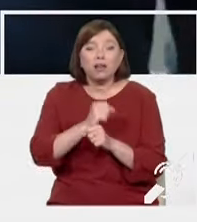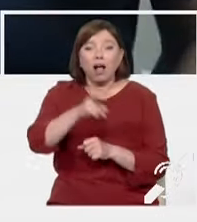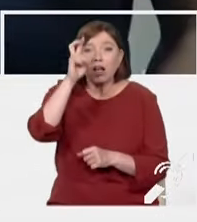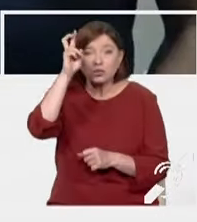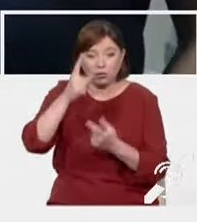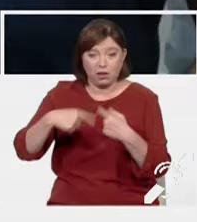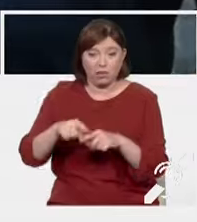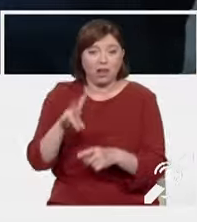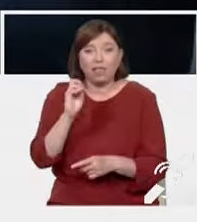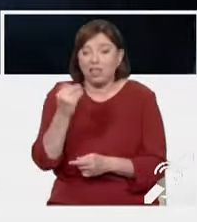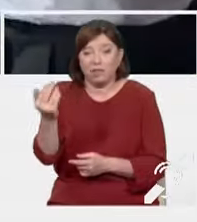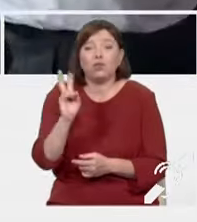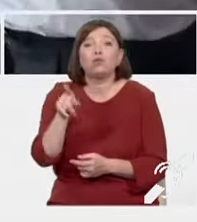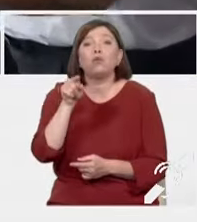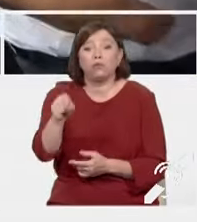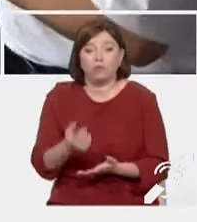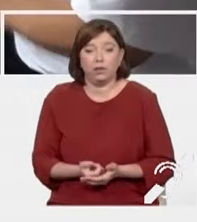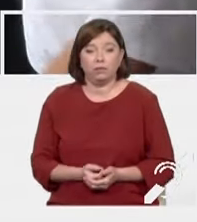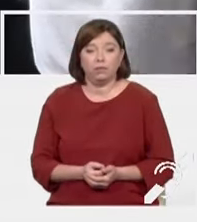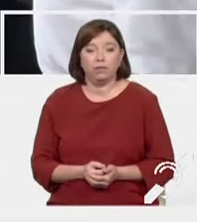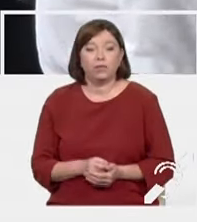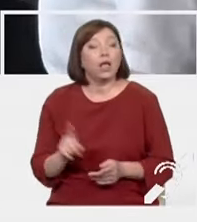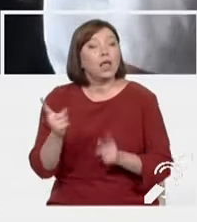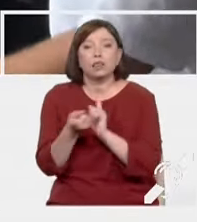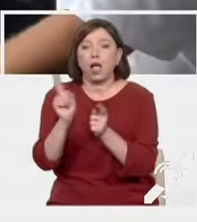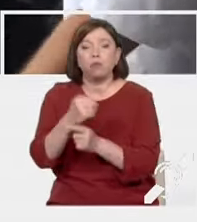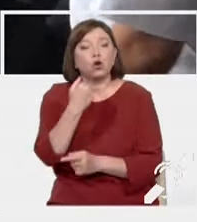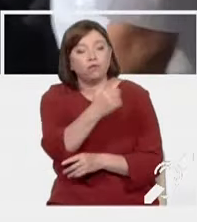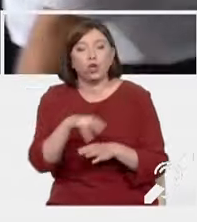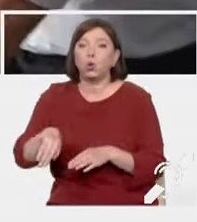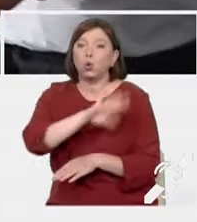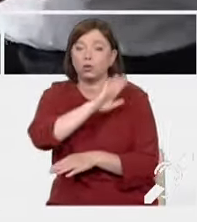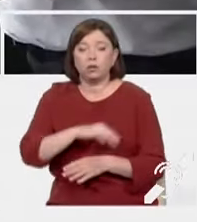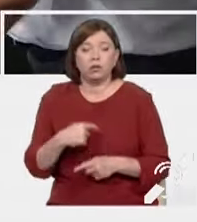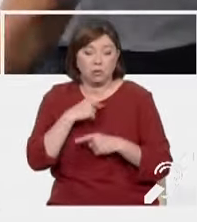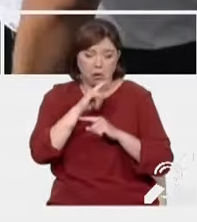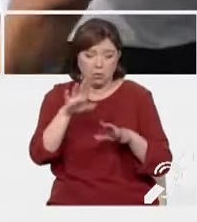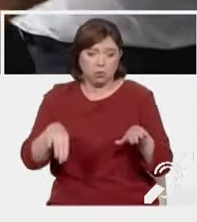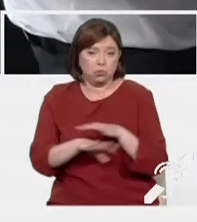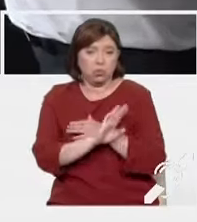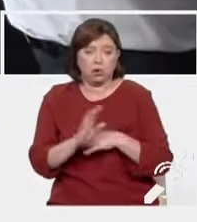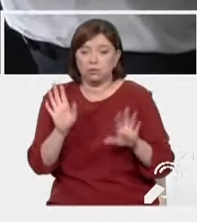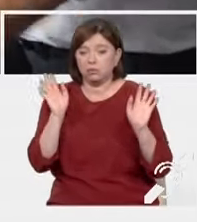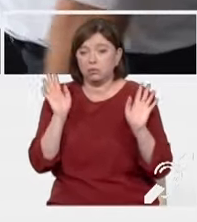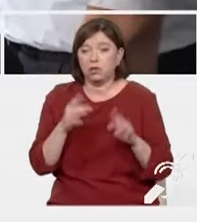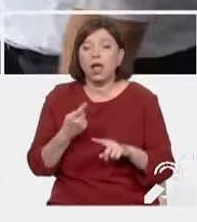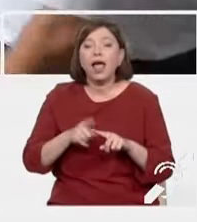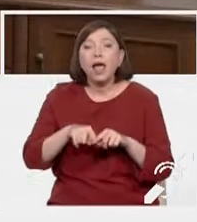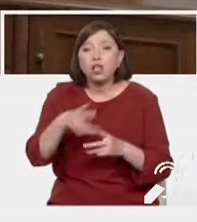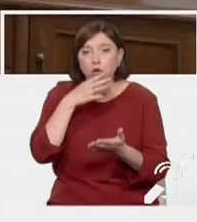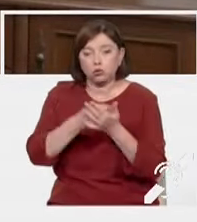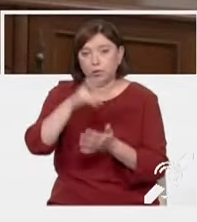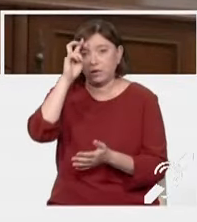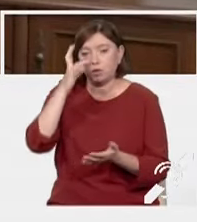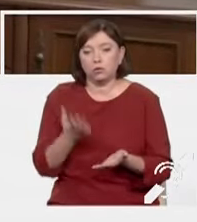reprezentați, totodată vă rugăm să părăsiți dumneavoastră încăpierea respectivă. Nimeni nu părăsește nici o încăpiere. Să părăsiți. Nu, nimeni nu părăsește. Este proprietatea statului.